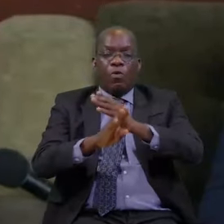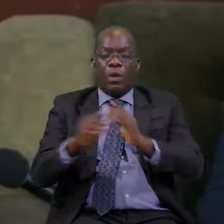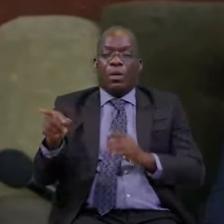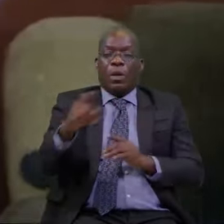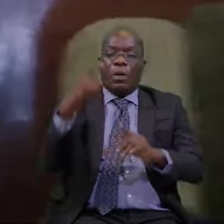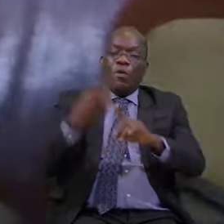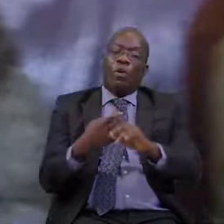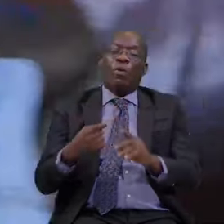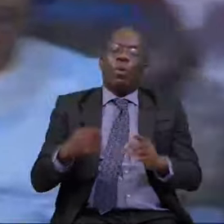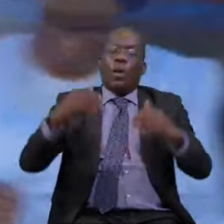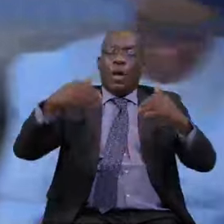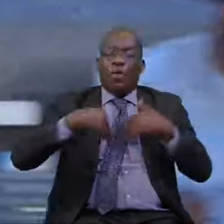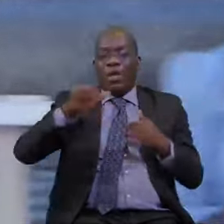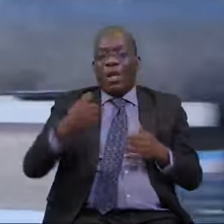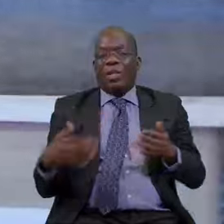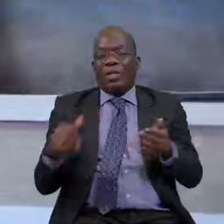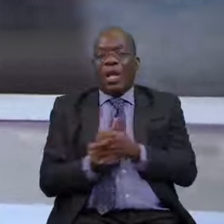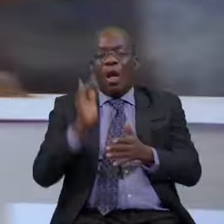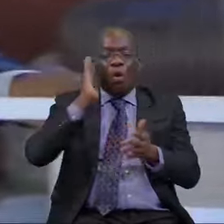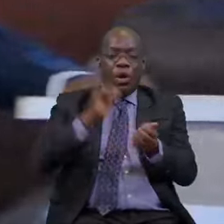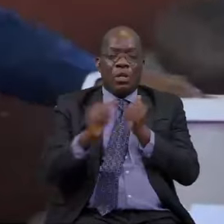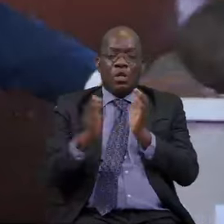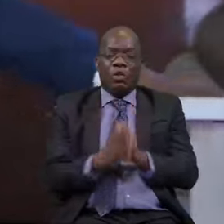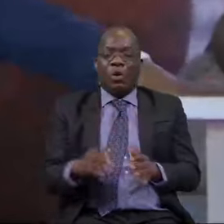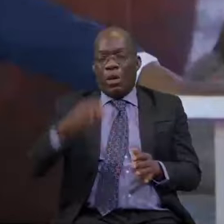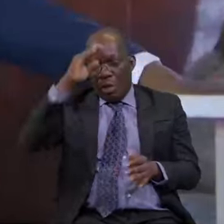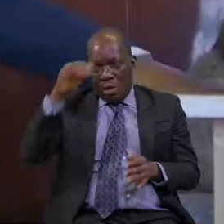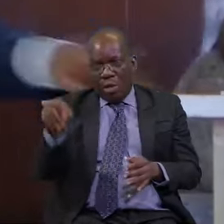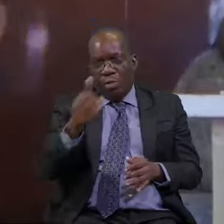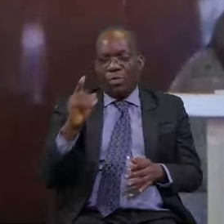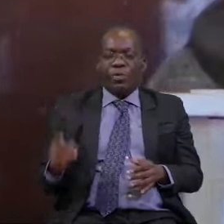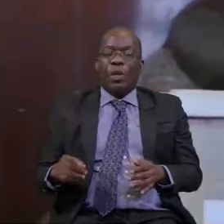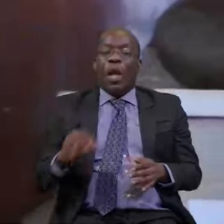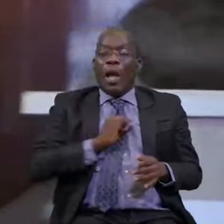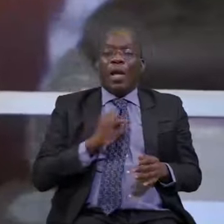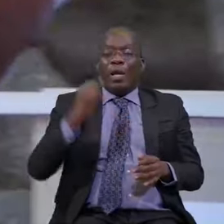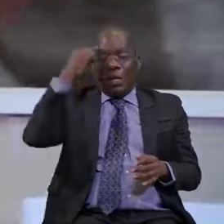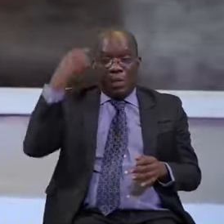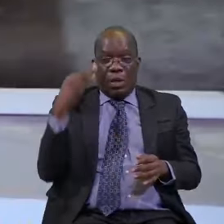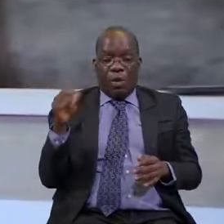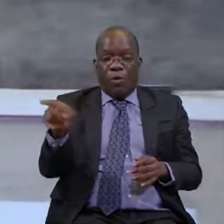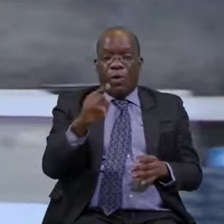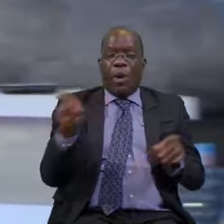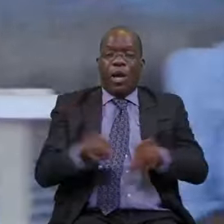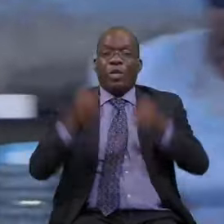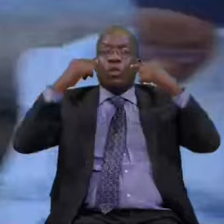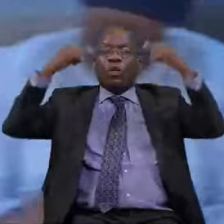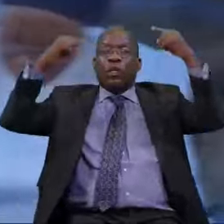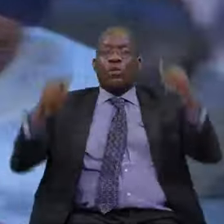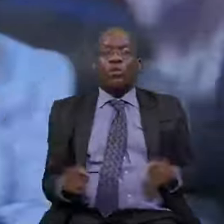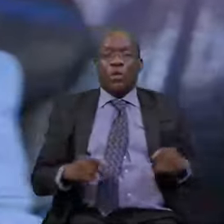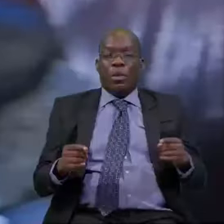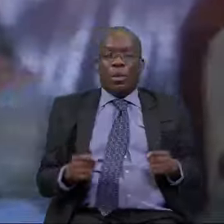empêchés d'avoir ce qui peut les détruire. 4. Il est le dirigeant à succès,